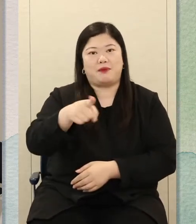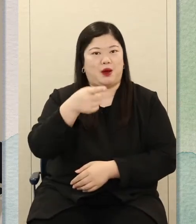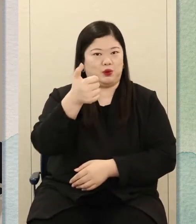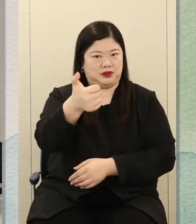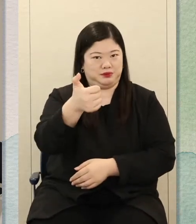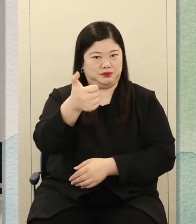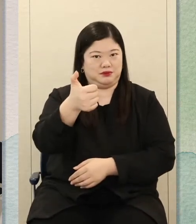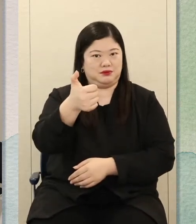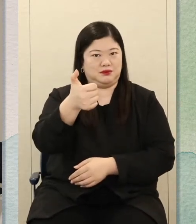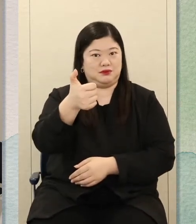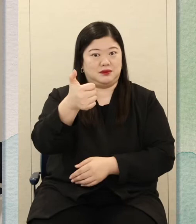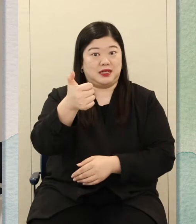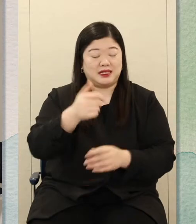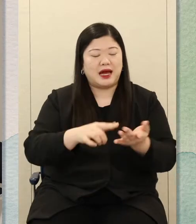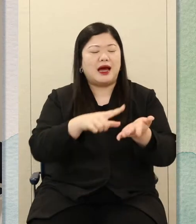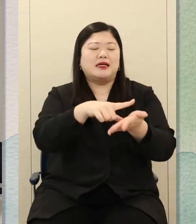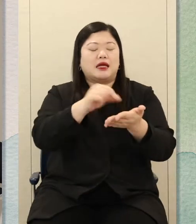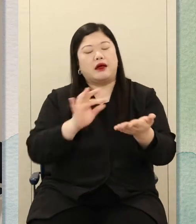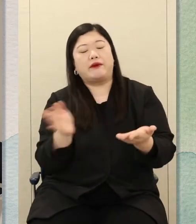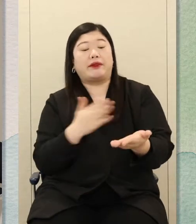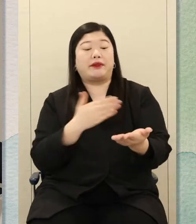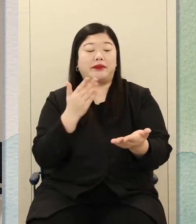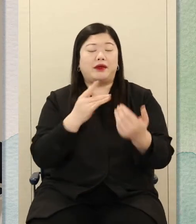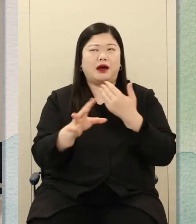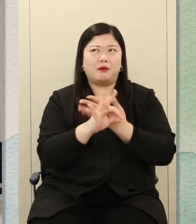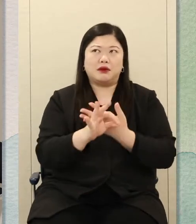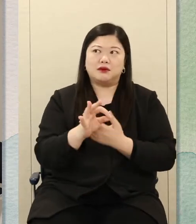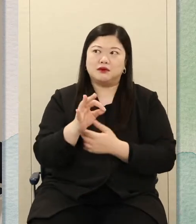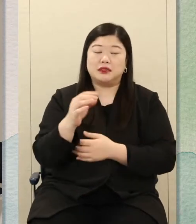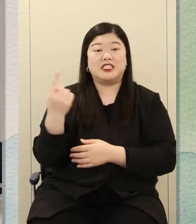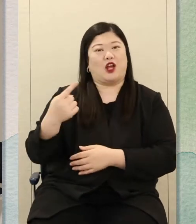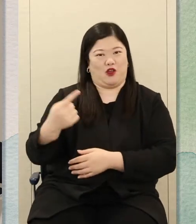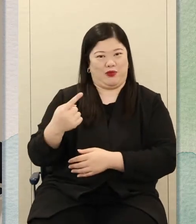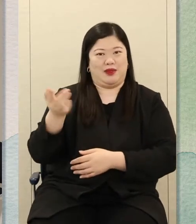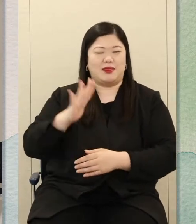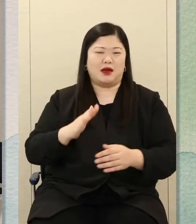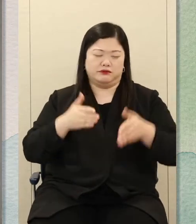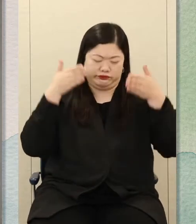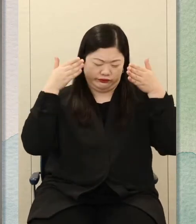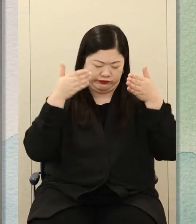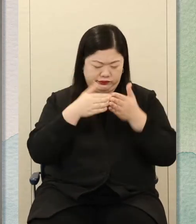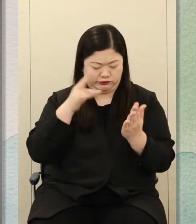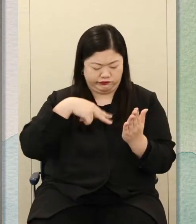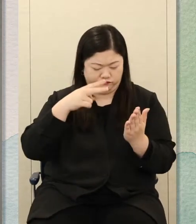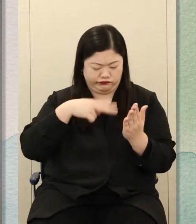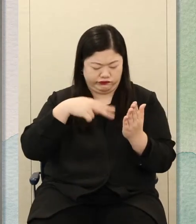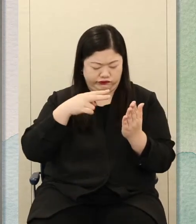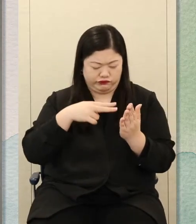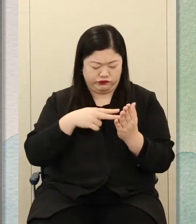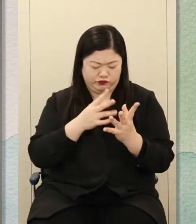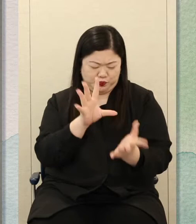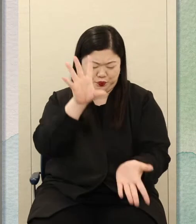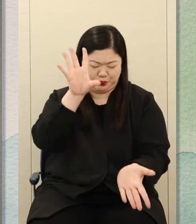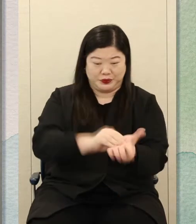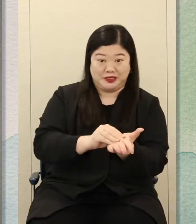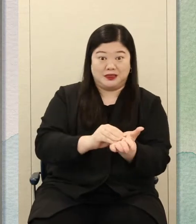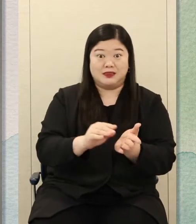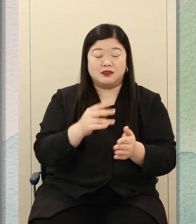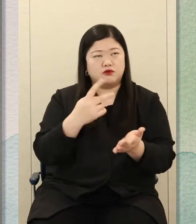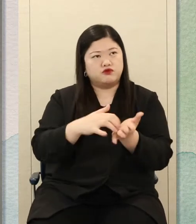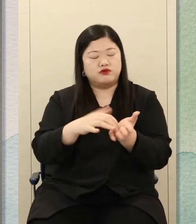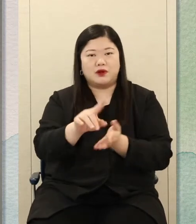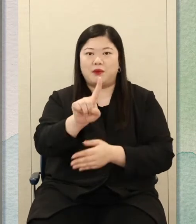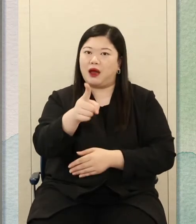정도 되고요. 예, 그냥 훑어 읽는 건 훨씬 많죠. 훑어 읽는 건 한 1000권 정도 되는데, 예, 제가 읽는 거는 이제